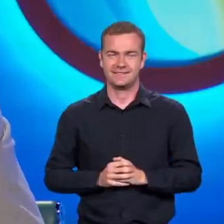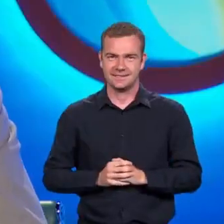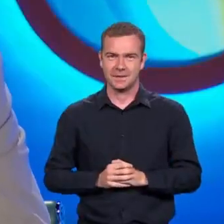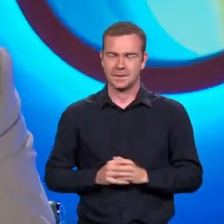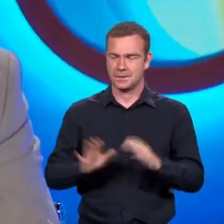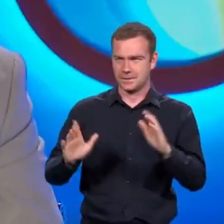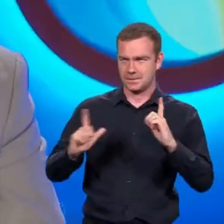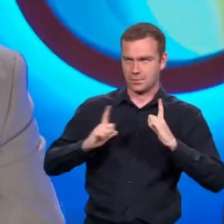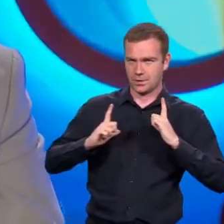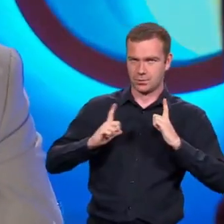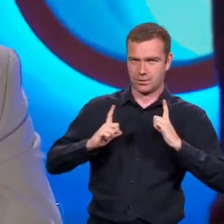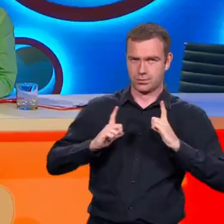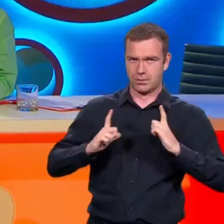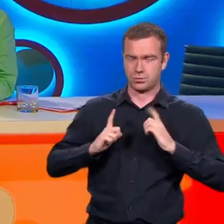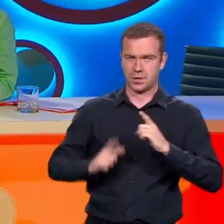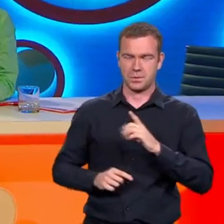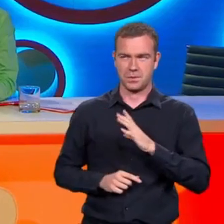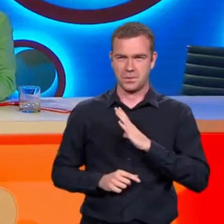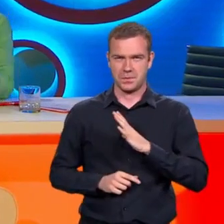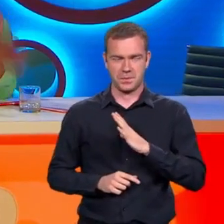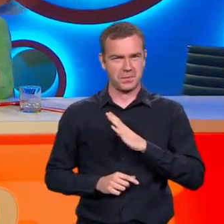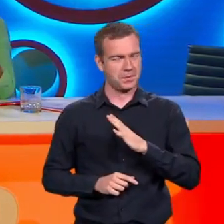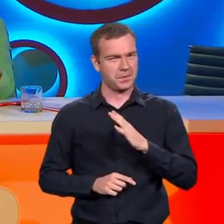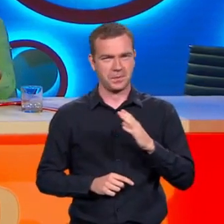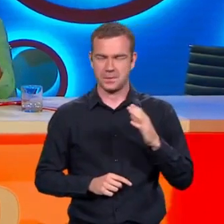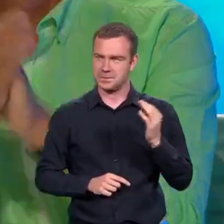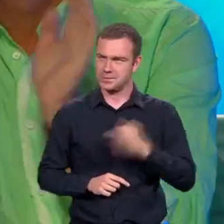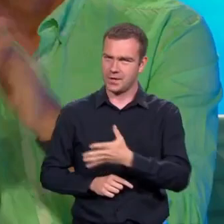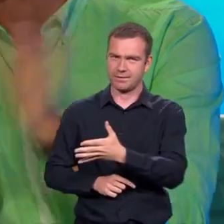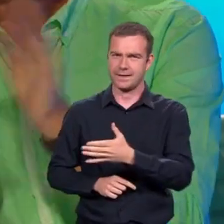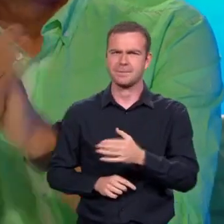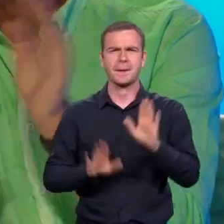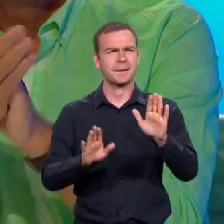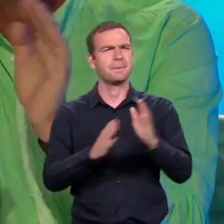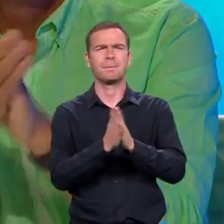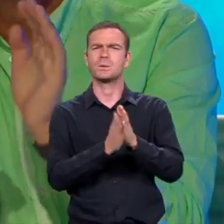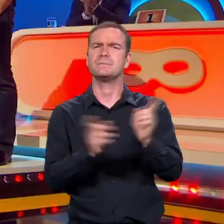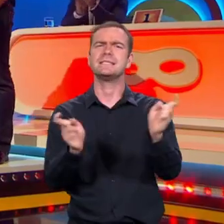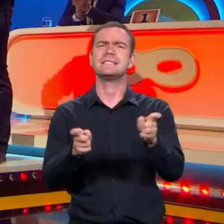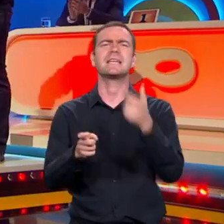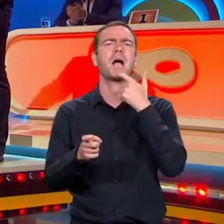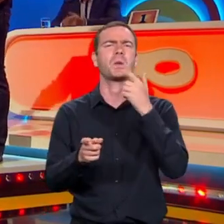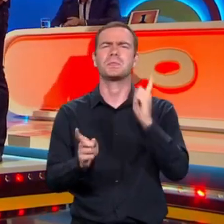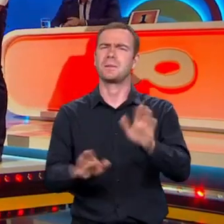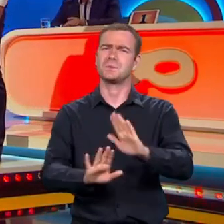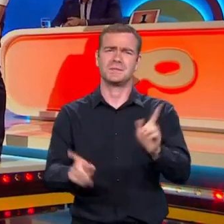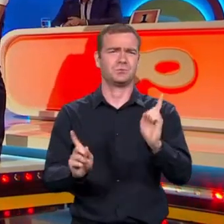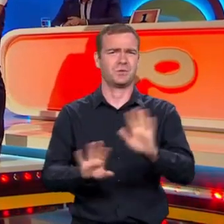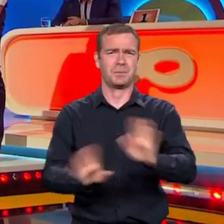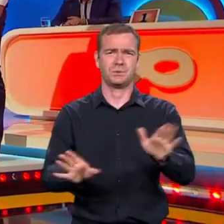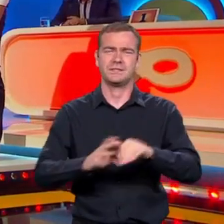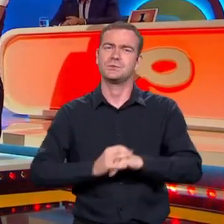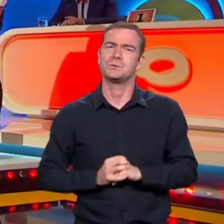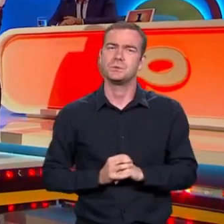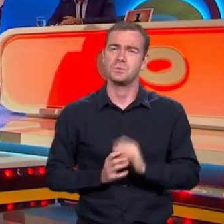Wow. Moment. To je brutál. Ale nehádejte, jak jsme to udělali. Wow.